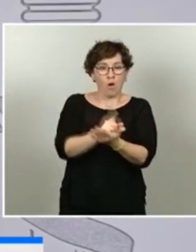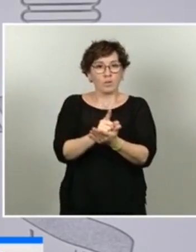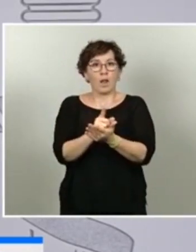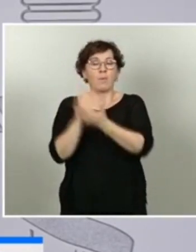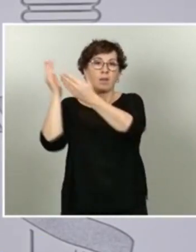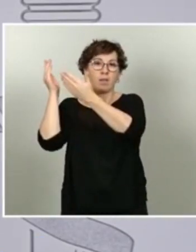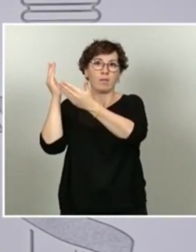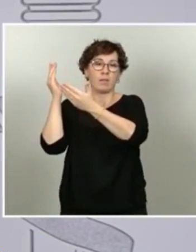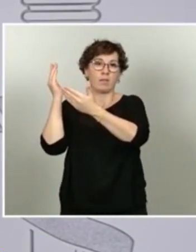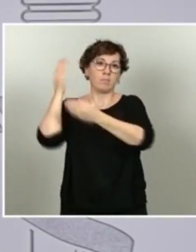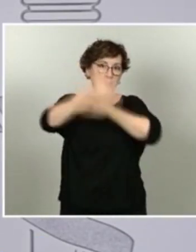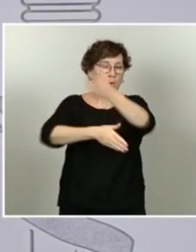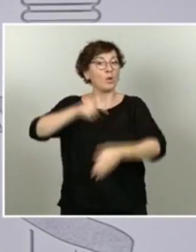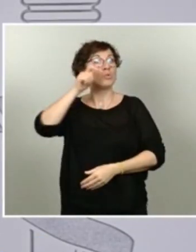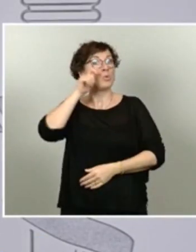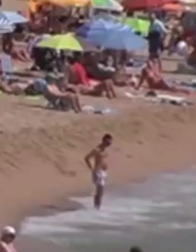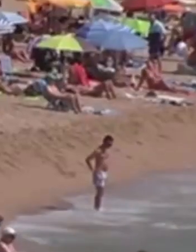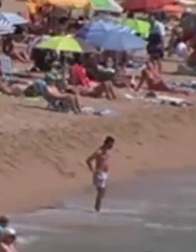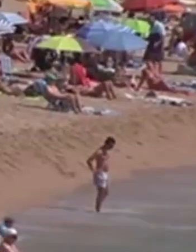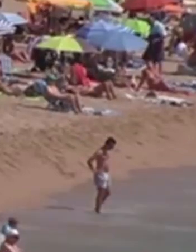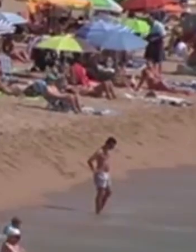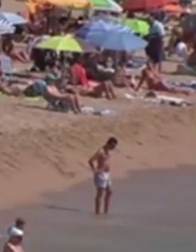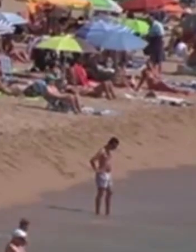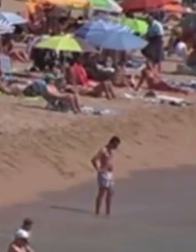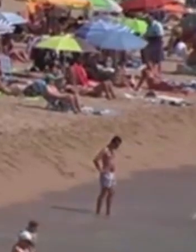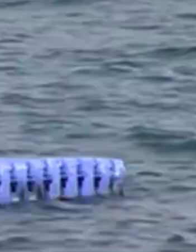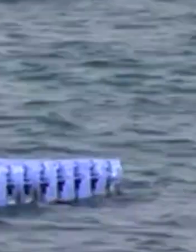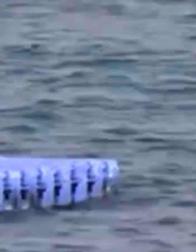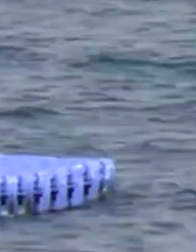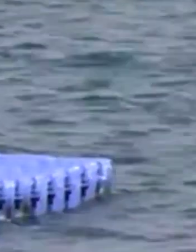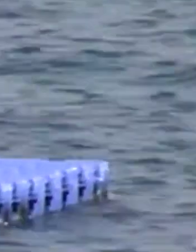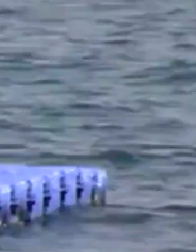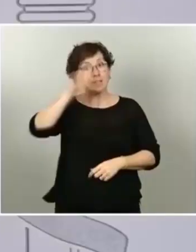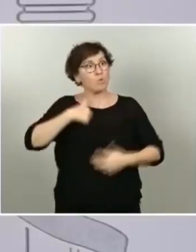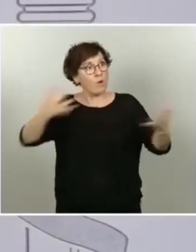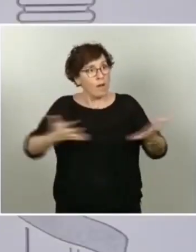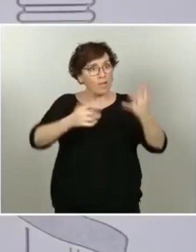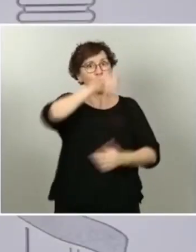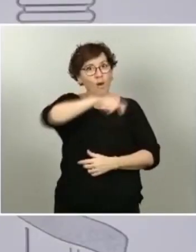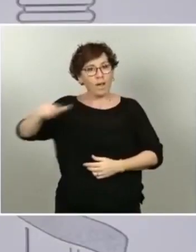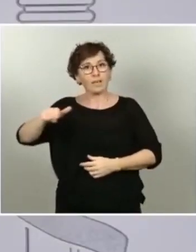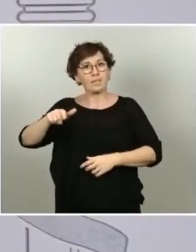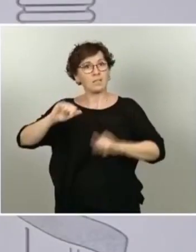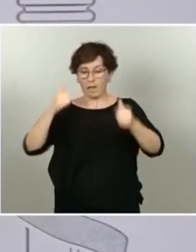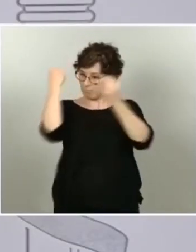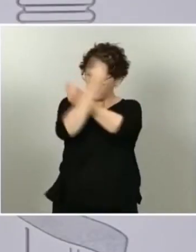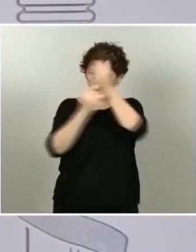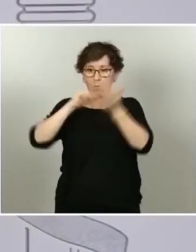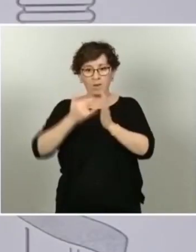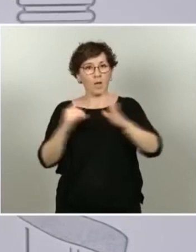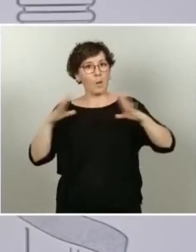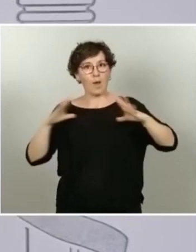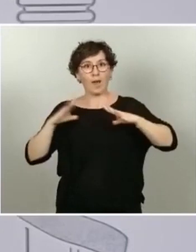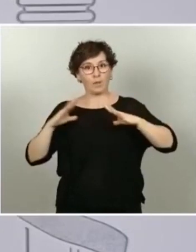kormány nem hagyja veszni a nyári szezont, és júliustól mindenkinek garantálja a biztonságos nyaralást. Pedro Sánchez úgy